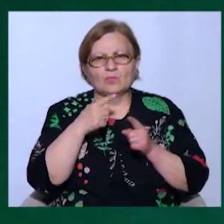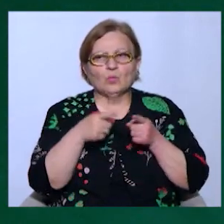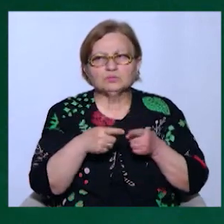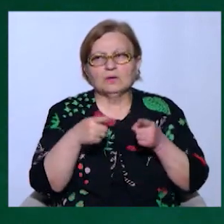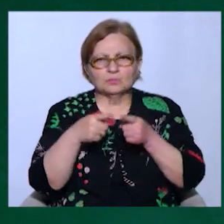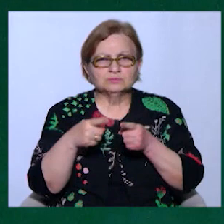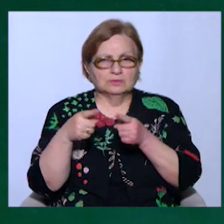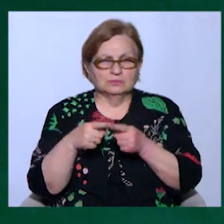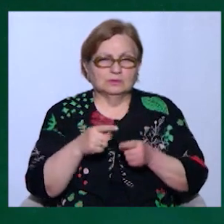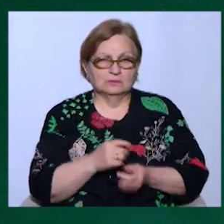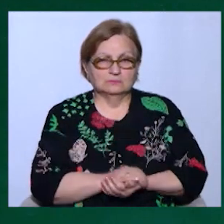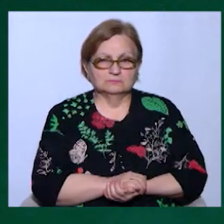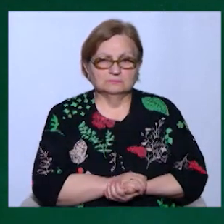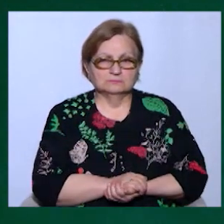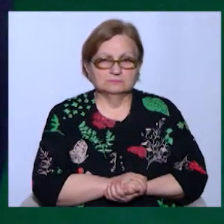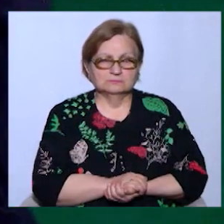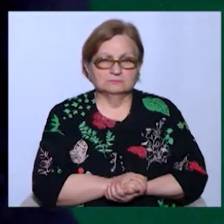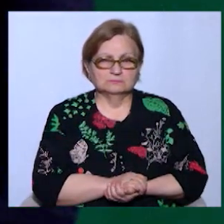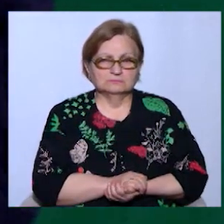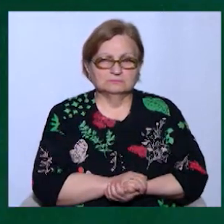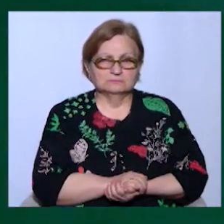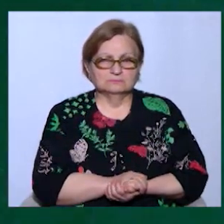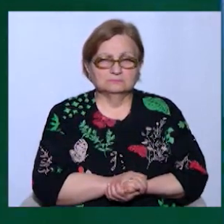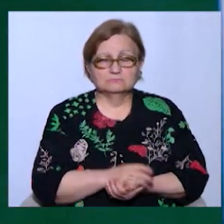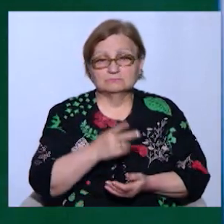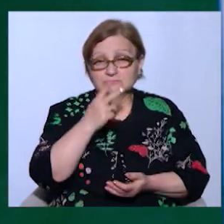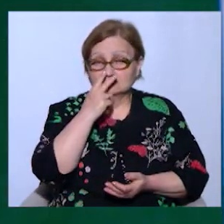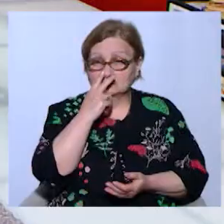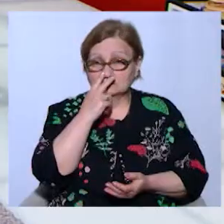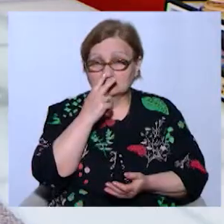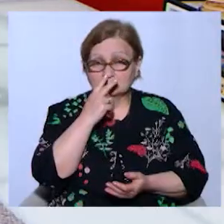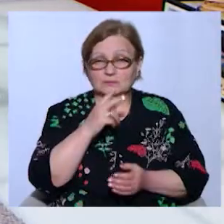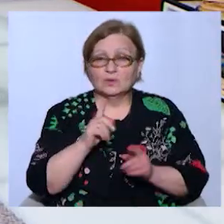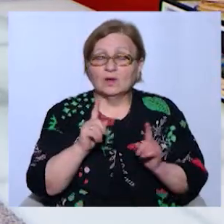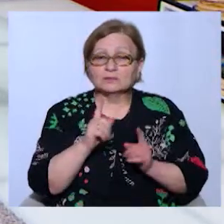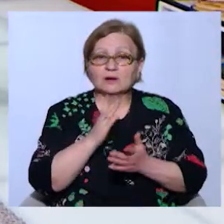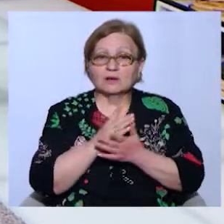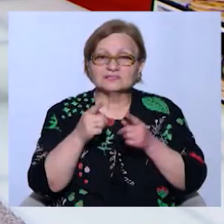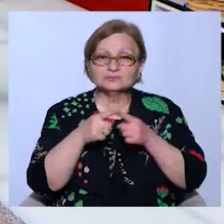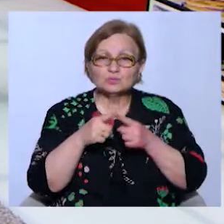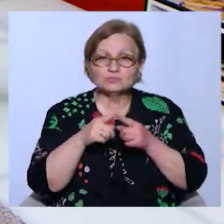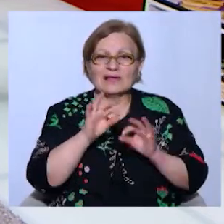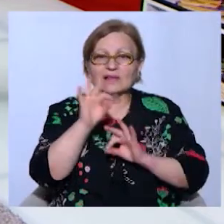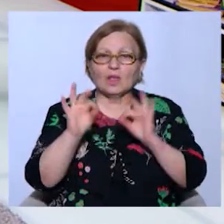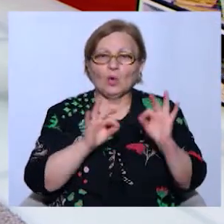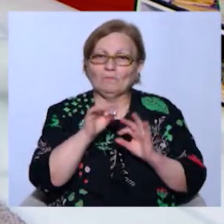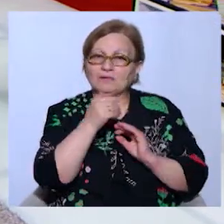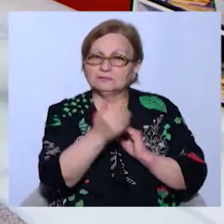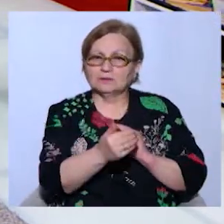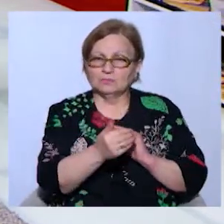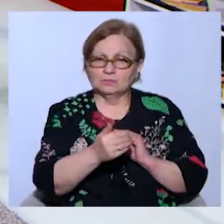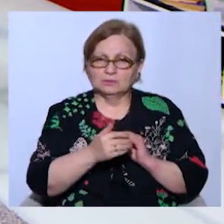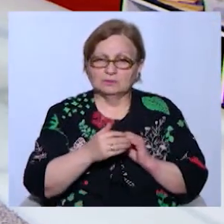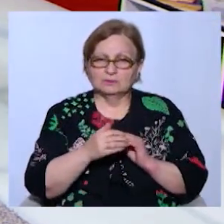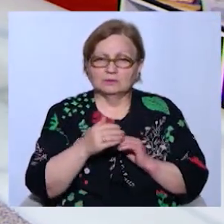კუთხე. მოდი განსაზღვროთ კუთხე რა არის გეომეტრიულად. ჩვენ ძალიან კარგად ვიცით,